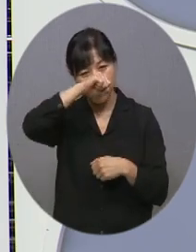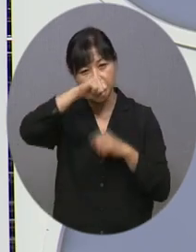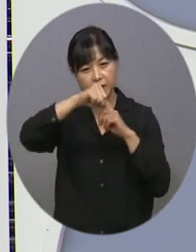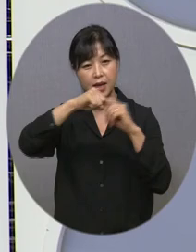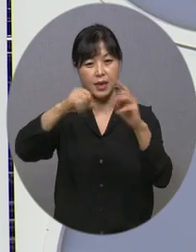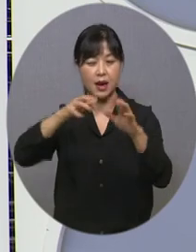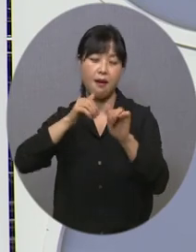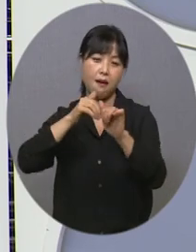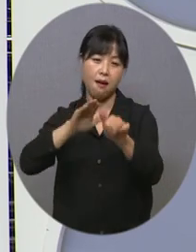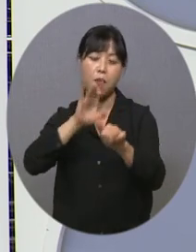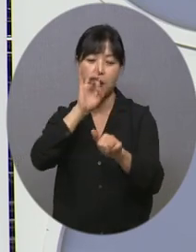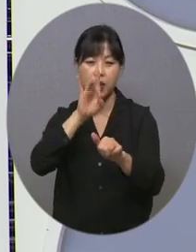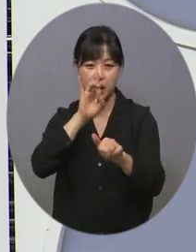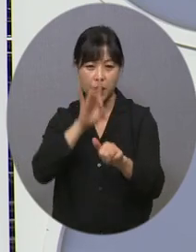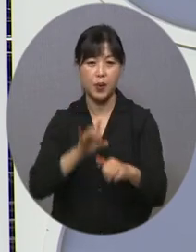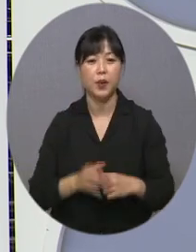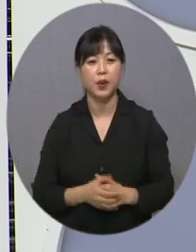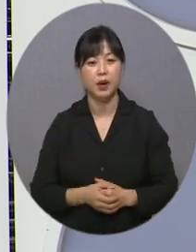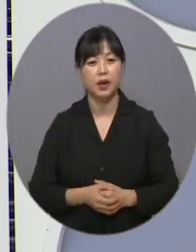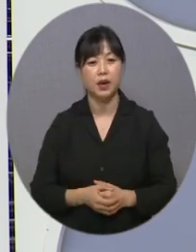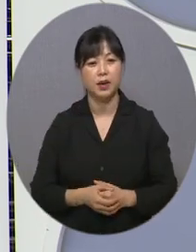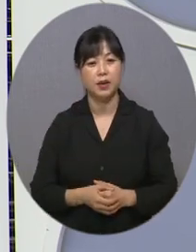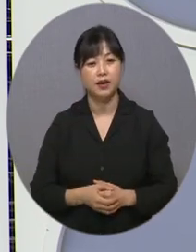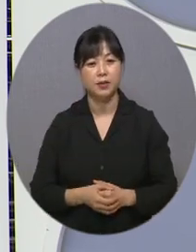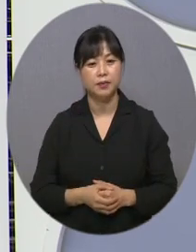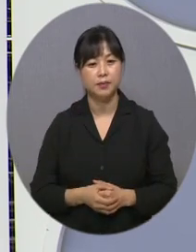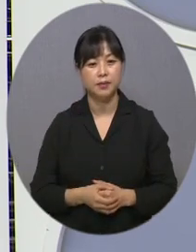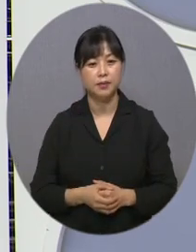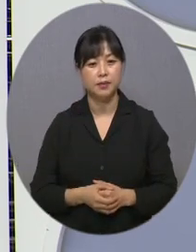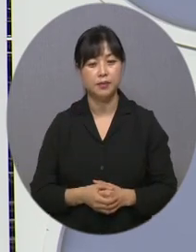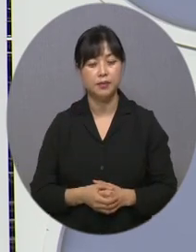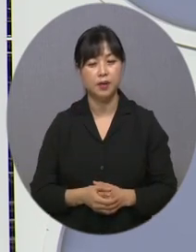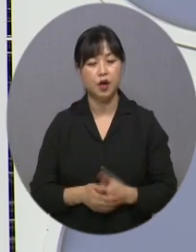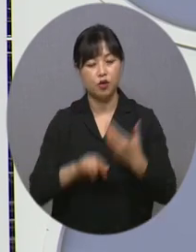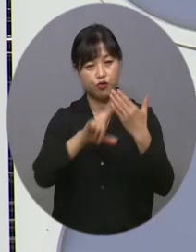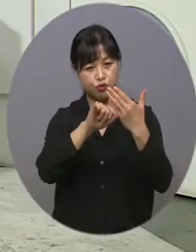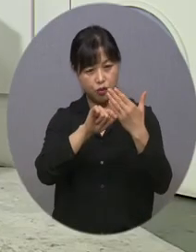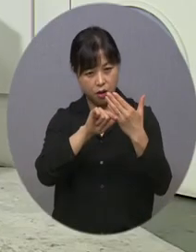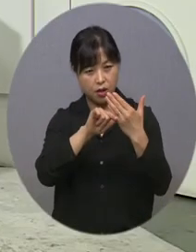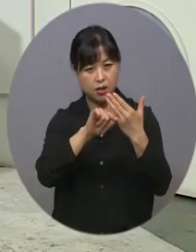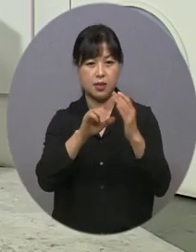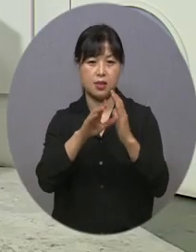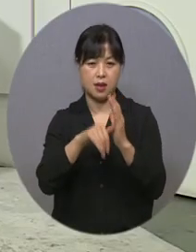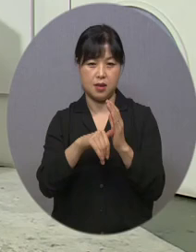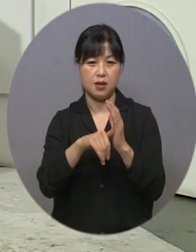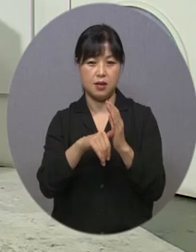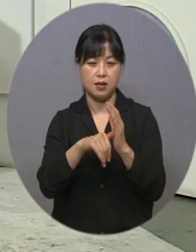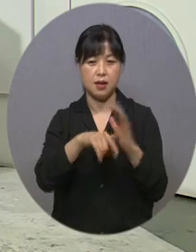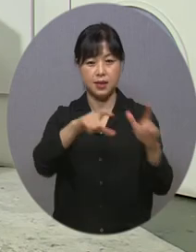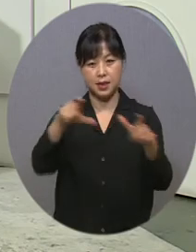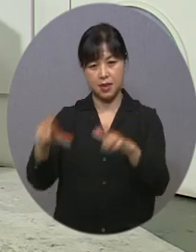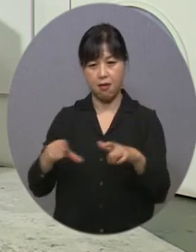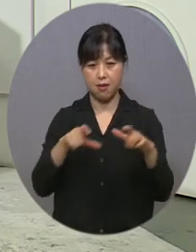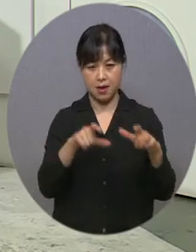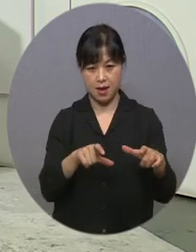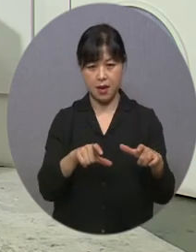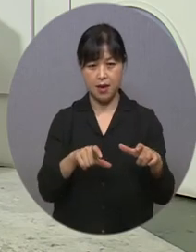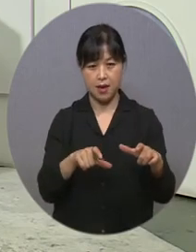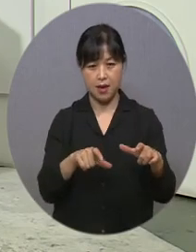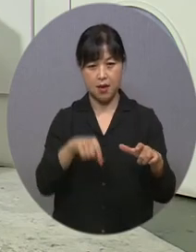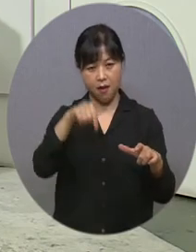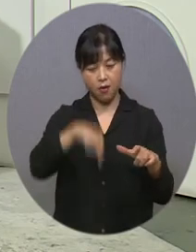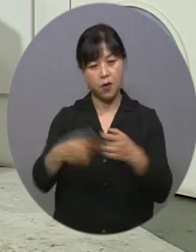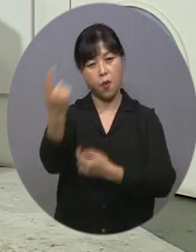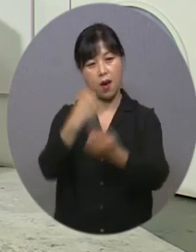파견은 아프리카 대륙에 파견은 못하고 지금 이제 하반기에 이제 국내적으로 각 지역별로 이제 여기 현지에 나와 있는